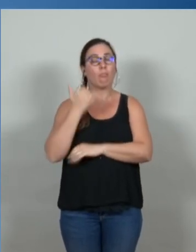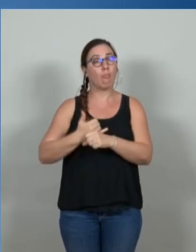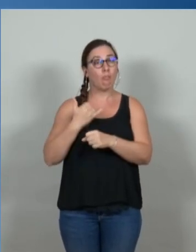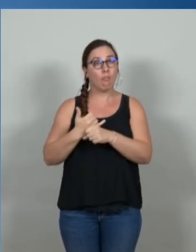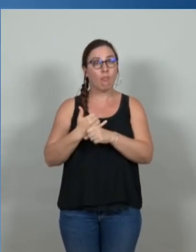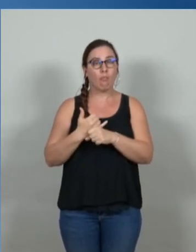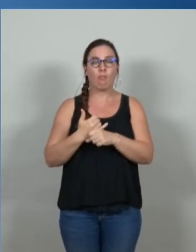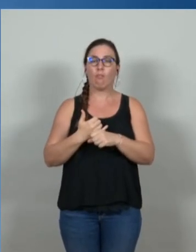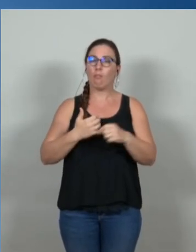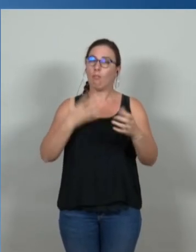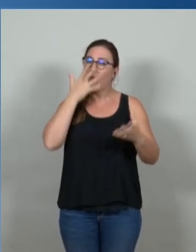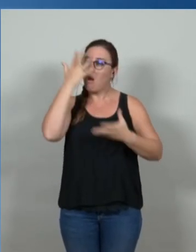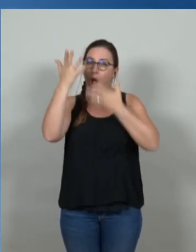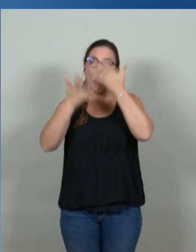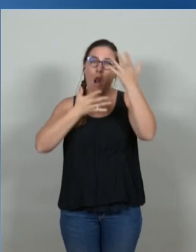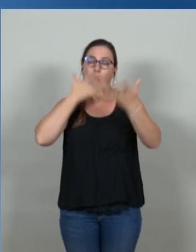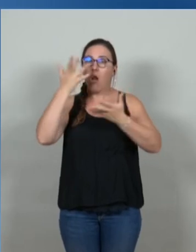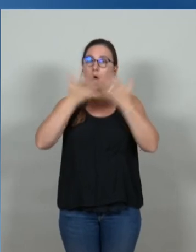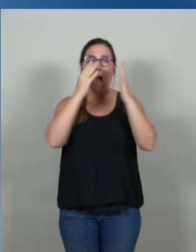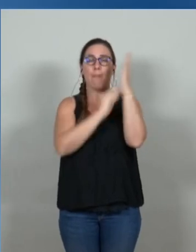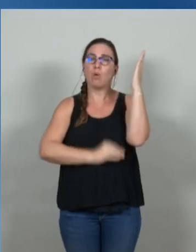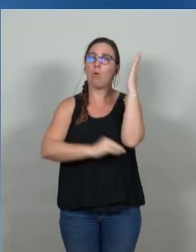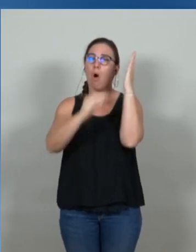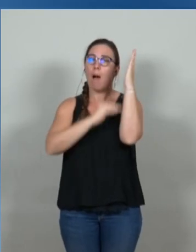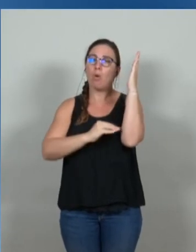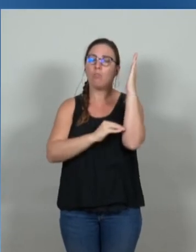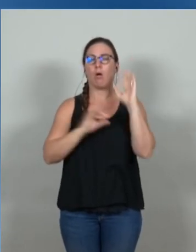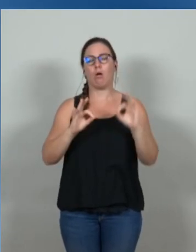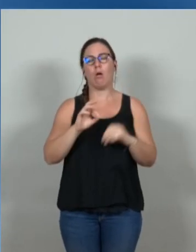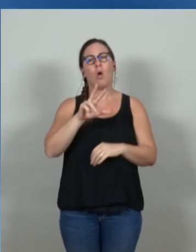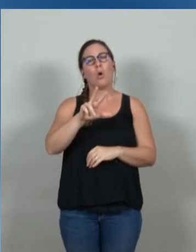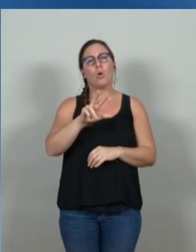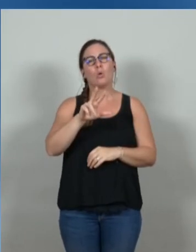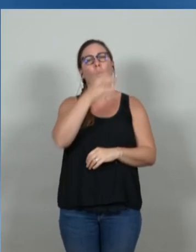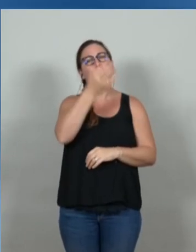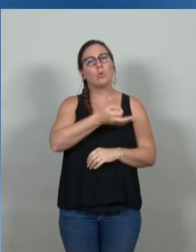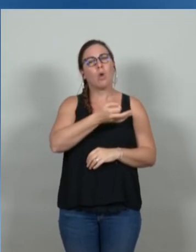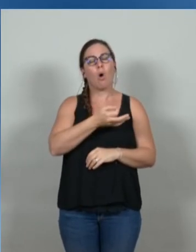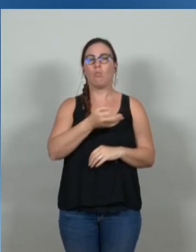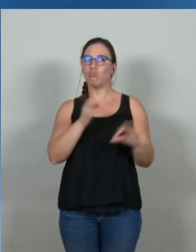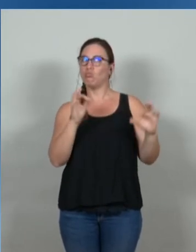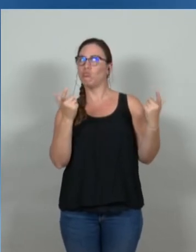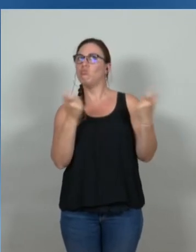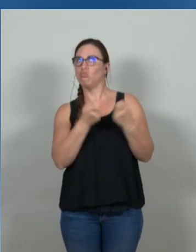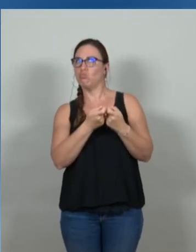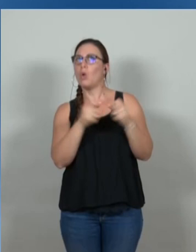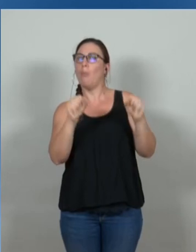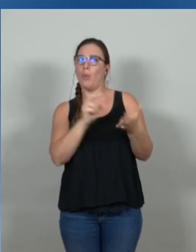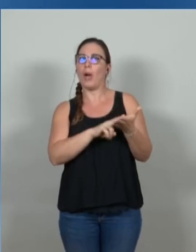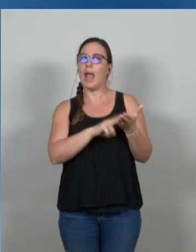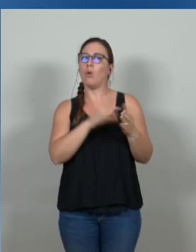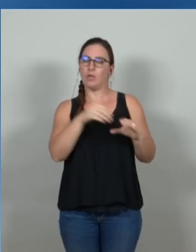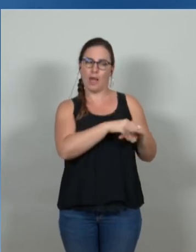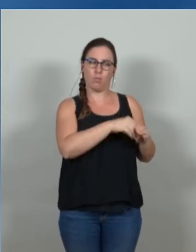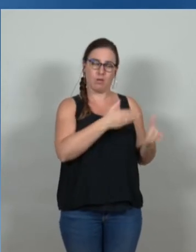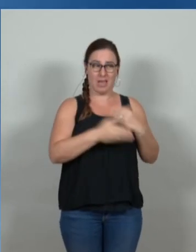démagogie de vos propositions d'amendement autant le 3 et demi le 3% est assez crédible parce qu'on sait le financer et